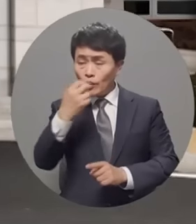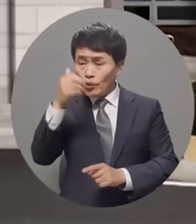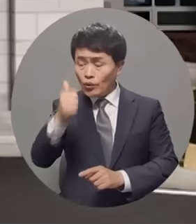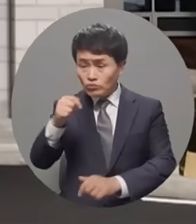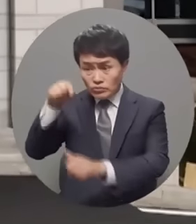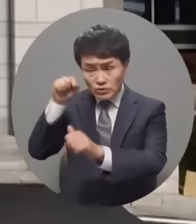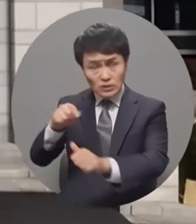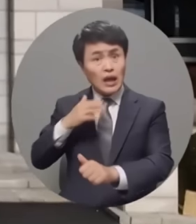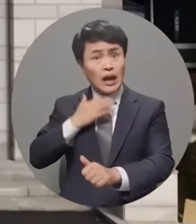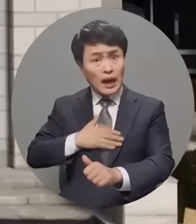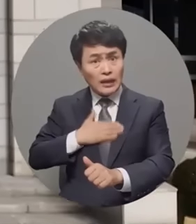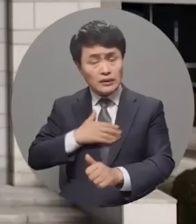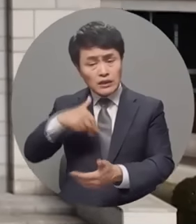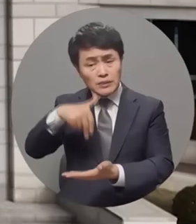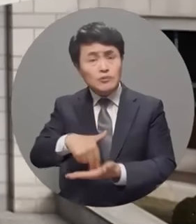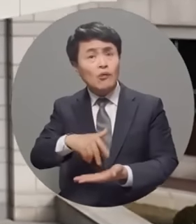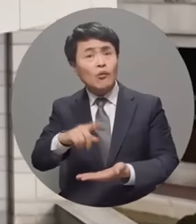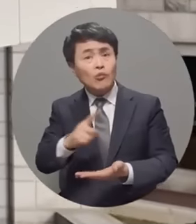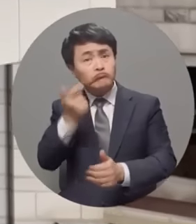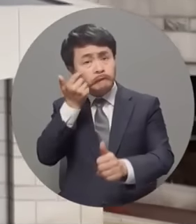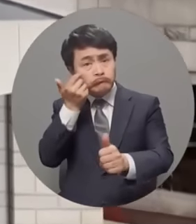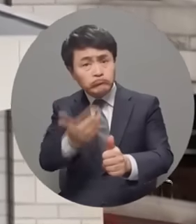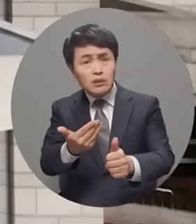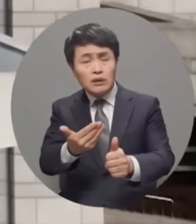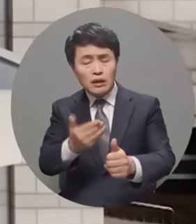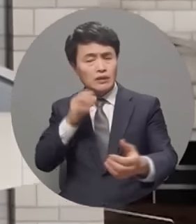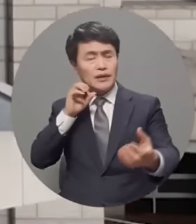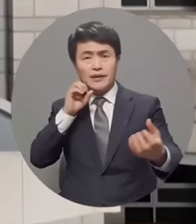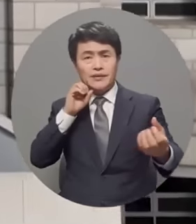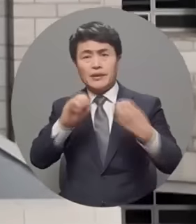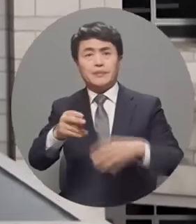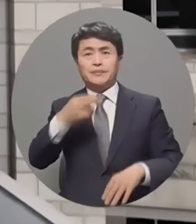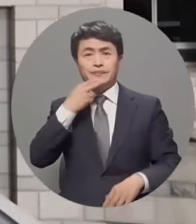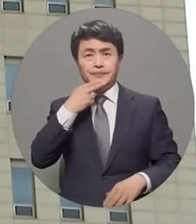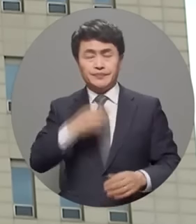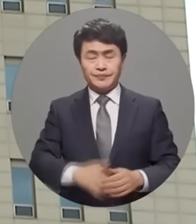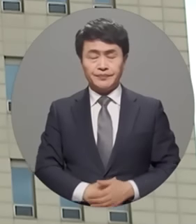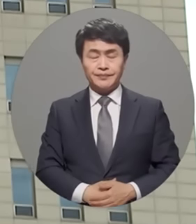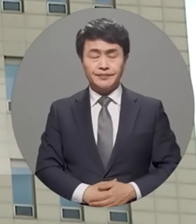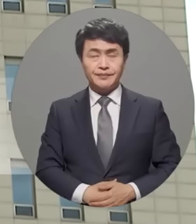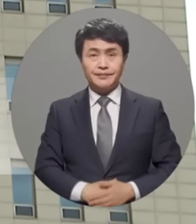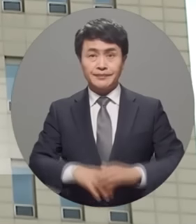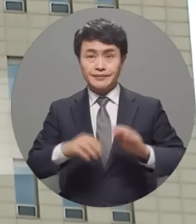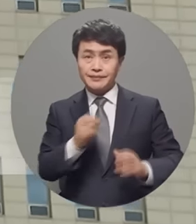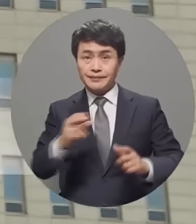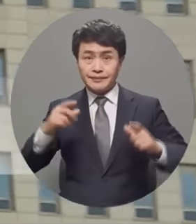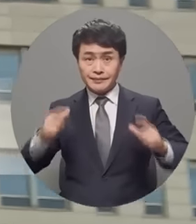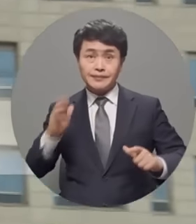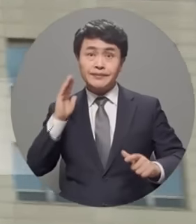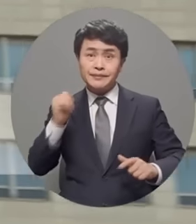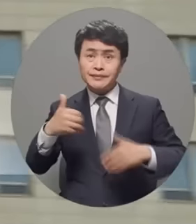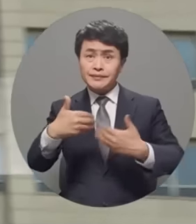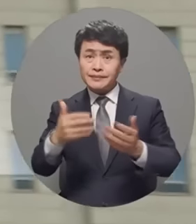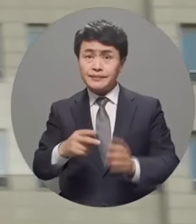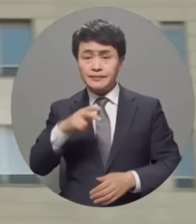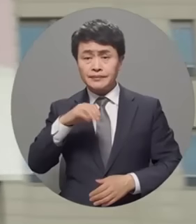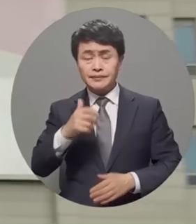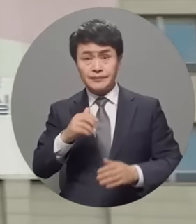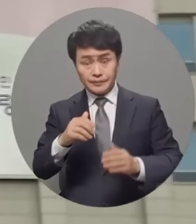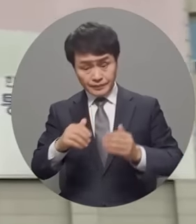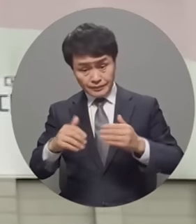알았는지 입장은 무엇인지 물었지만 답변을 받을 수 없었습니다. 야권은 대통령실의 민정수석실